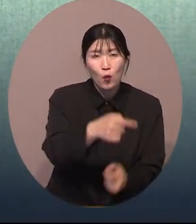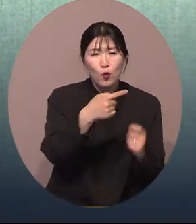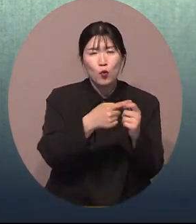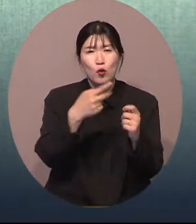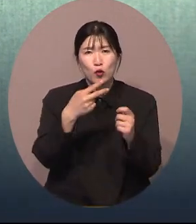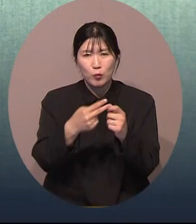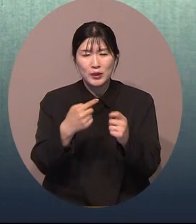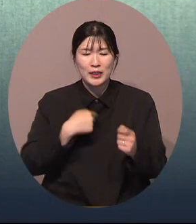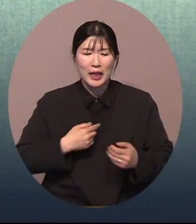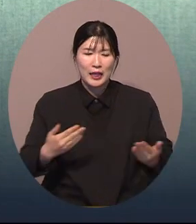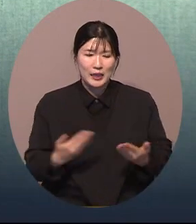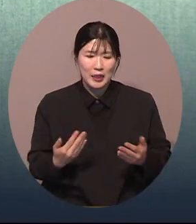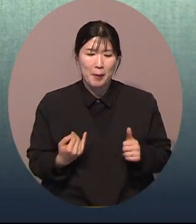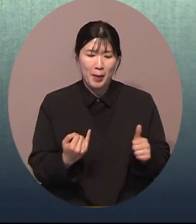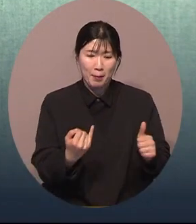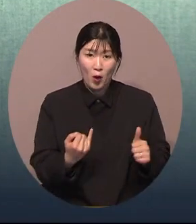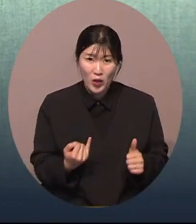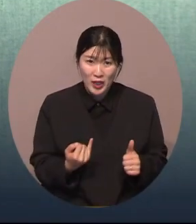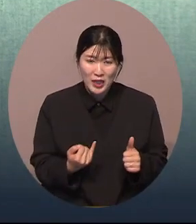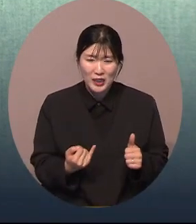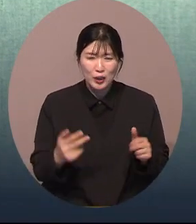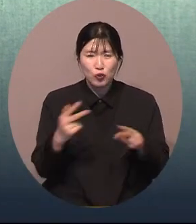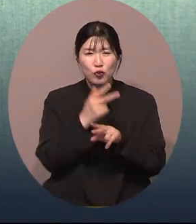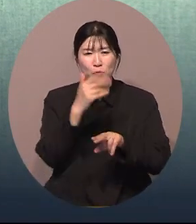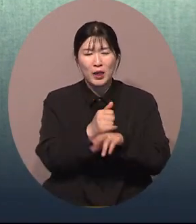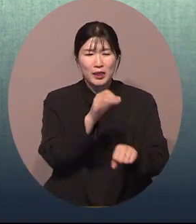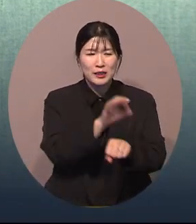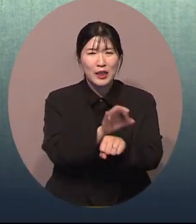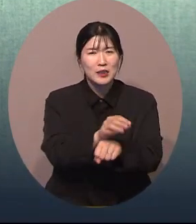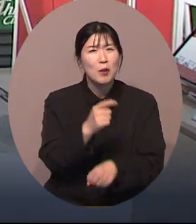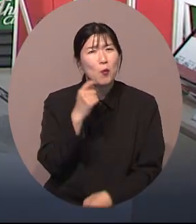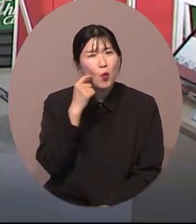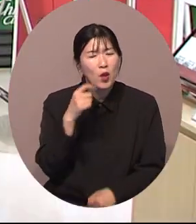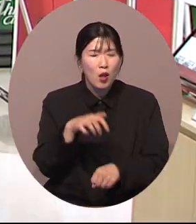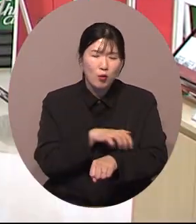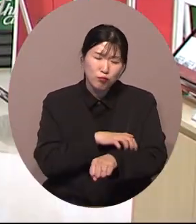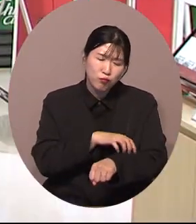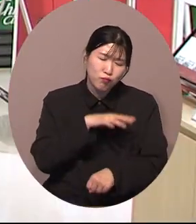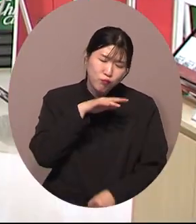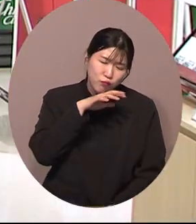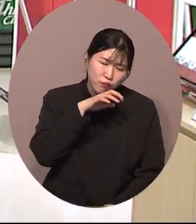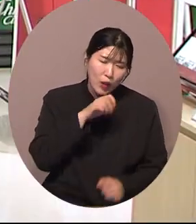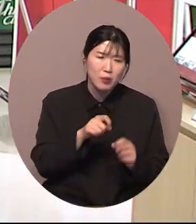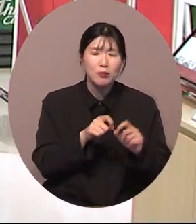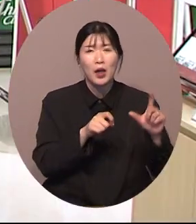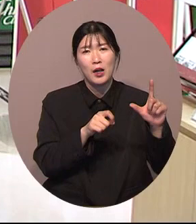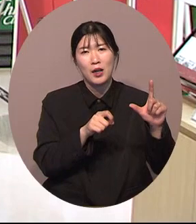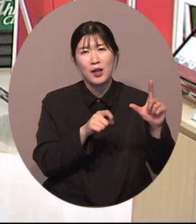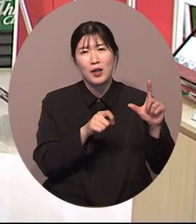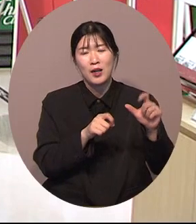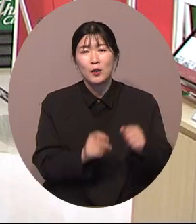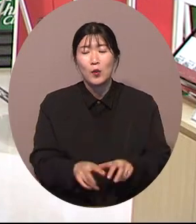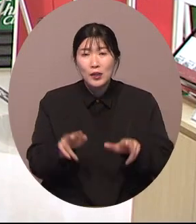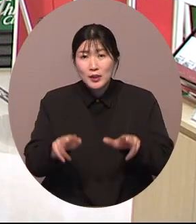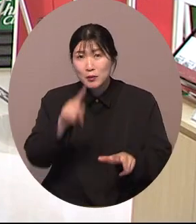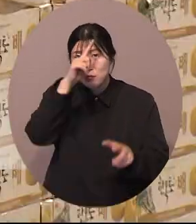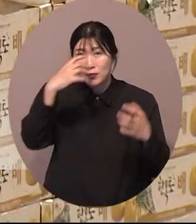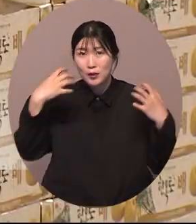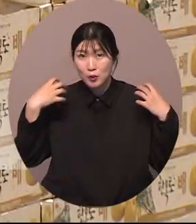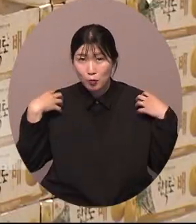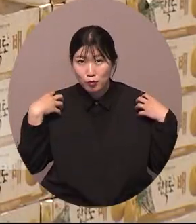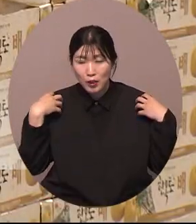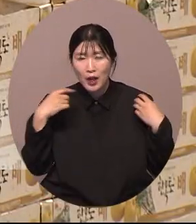가구나 애들 있는 사람들은 주말에 쇼핑을 못하니까 너무너무 불편하다. 정부도 지난 1월 대형마트의 의무